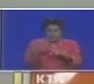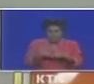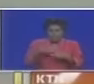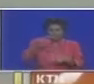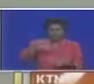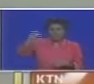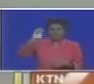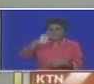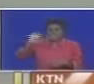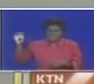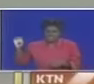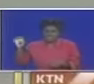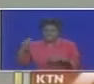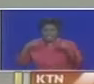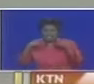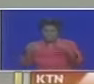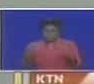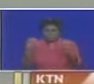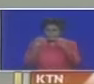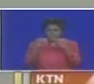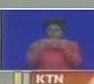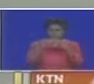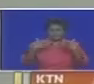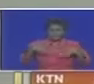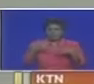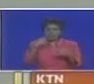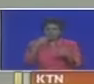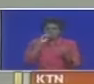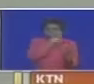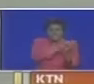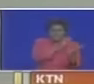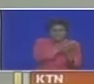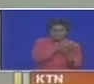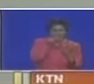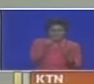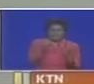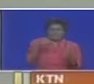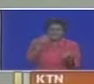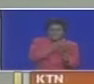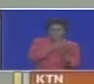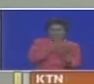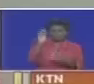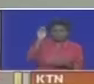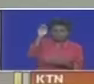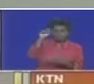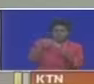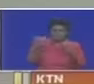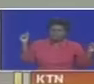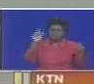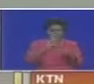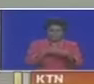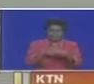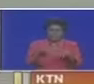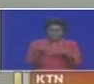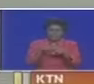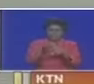Mashariki Hamza Yusuf alikutana na wafugaji wa jamii ya Ogaden wanaojifahiri kwa kuwa wafugaji wa muda mrefu, mbali